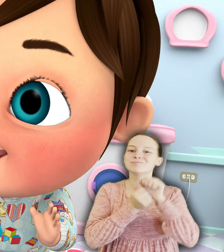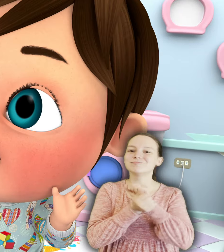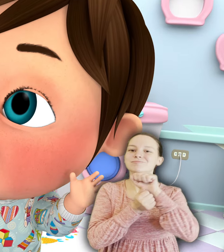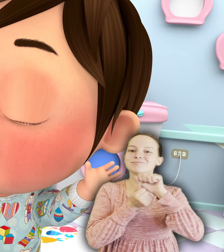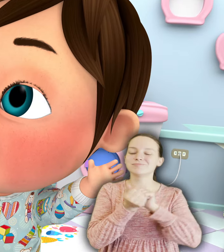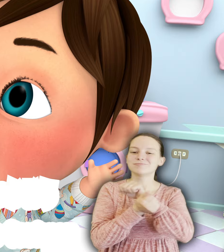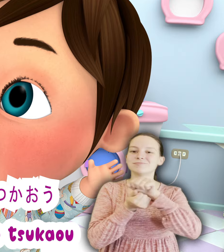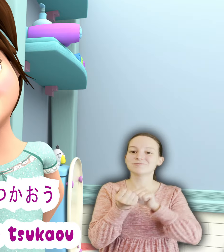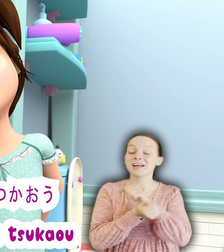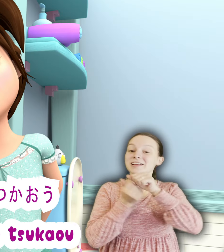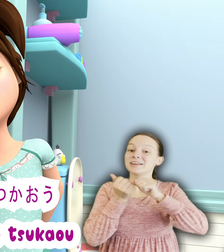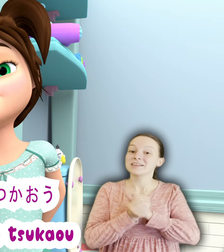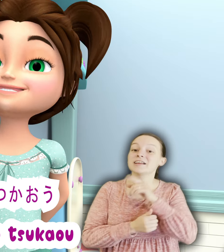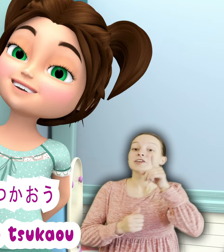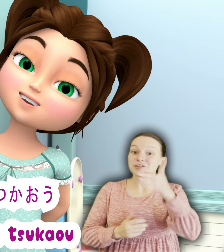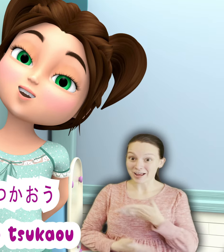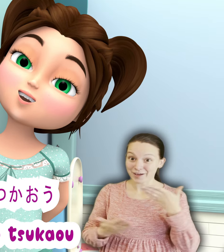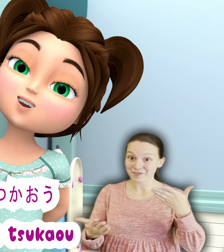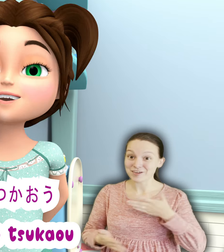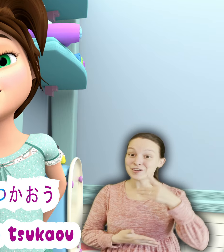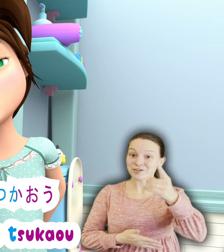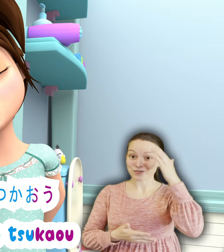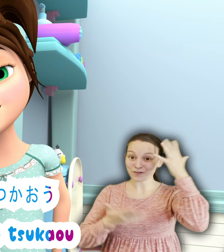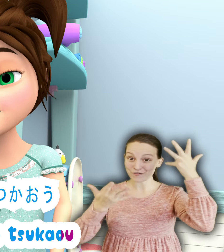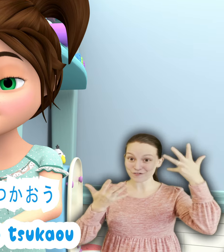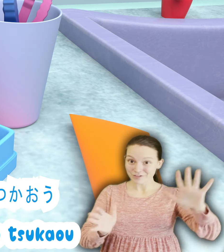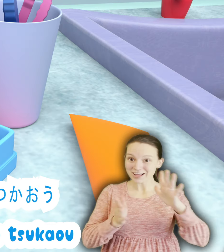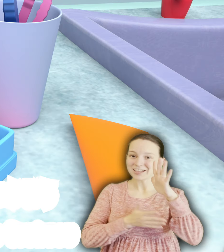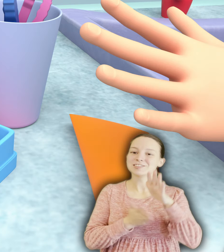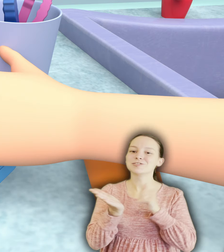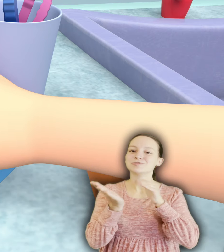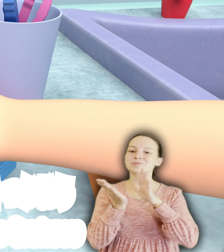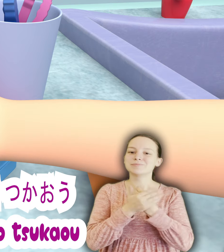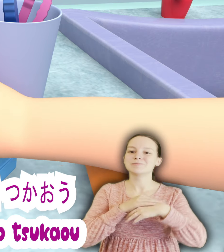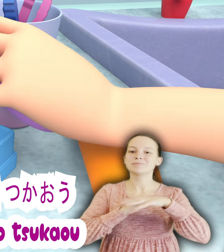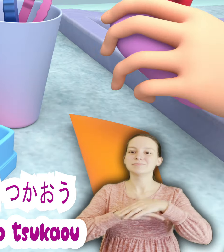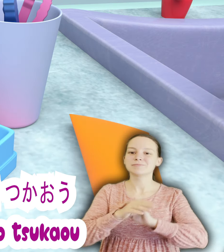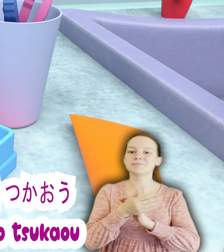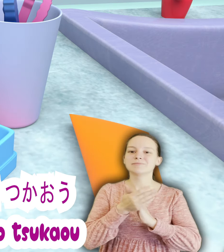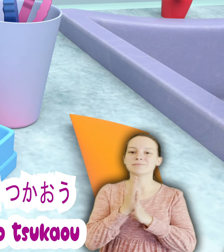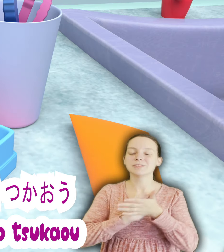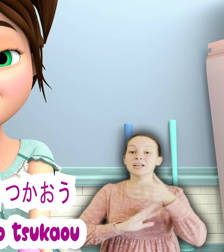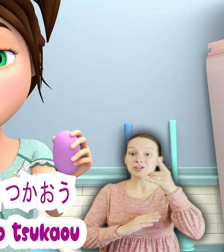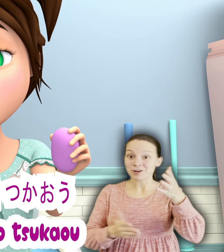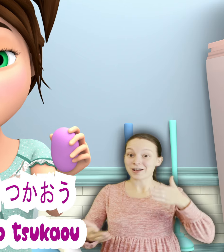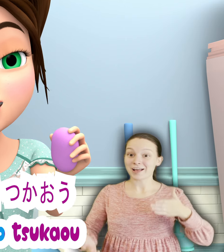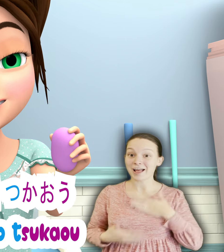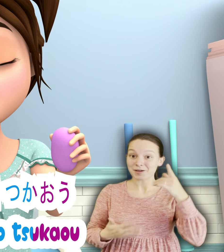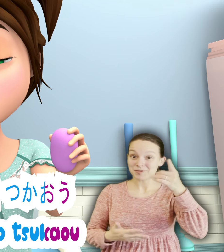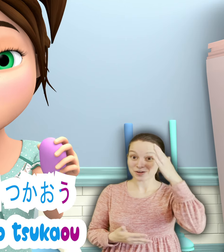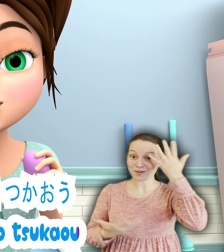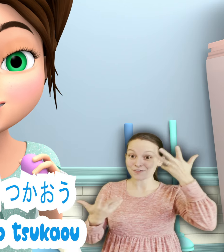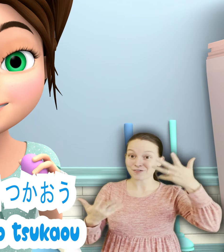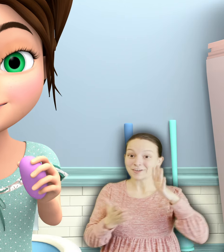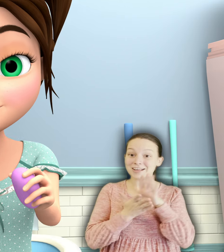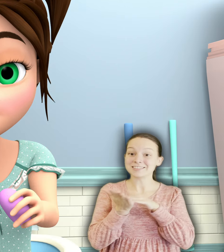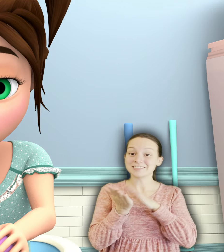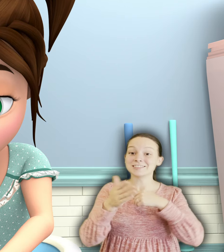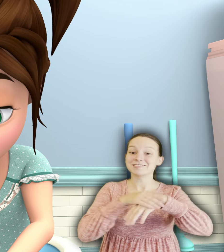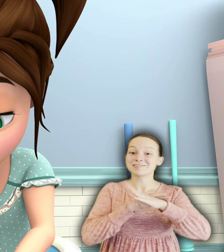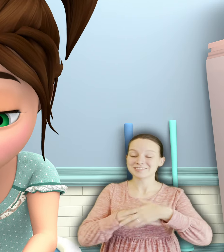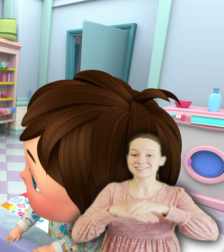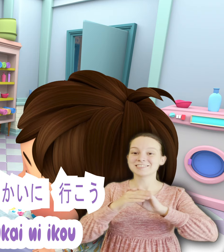洗おう食べたかったらソープを使おう食べたかったらソープを